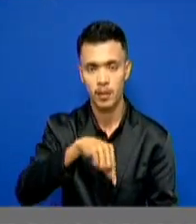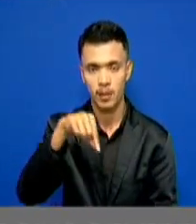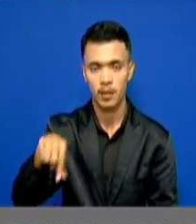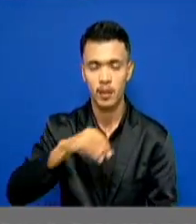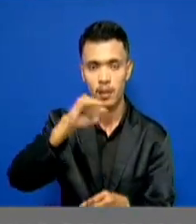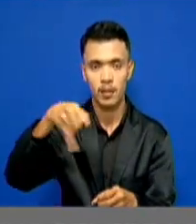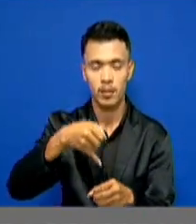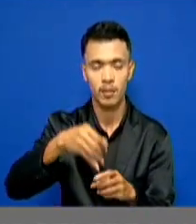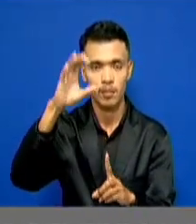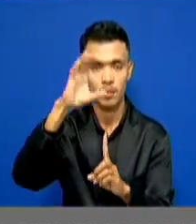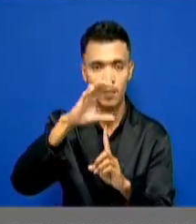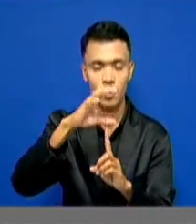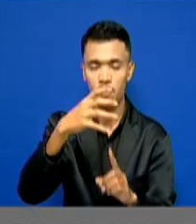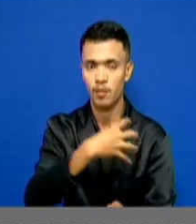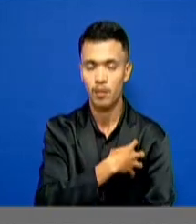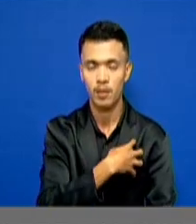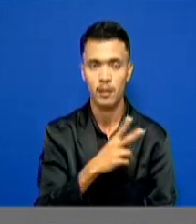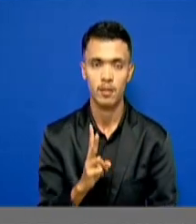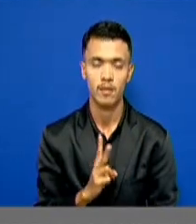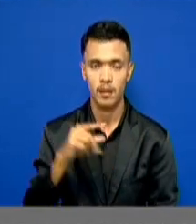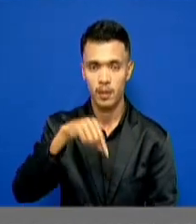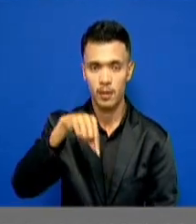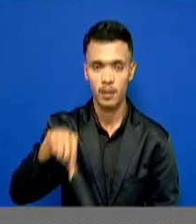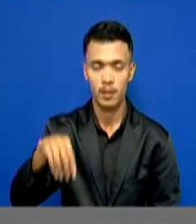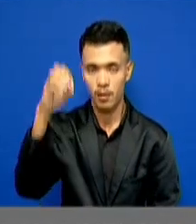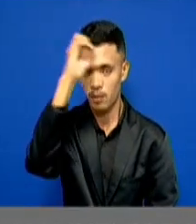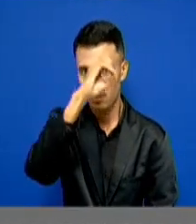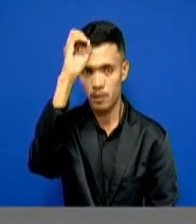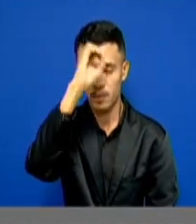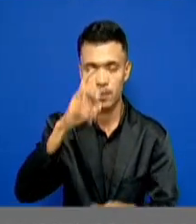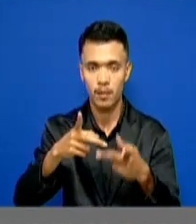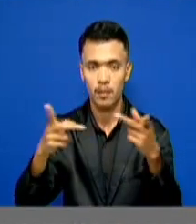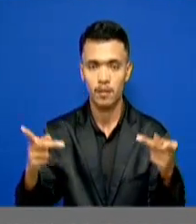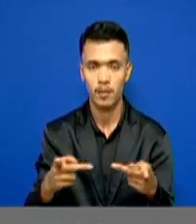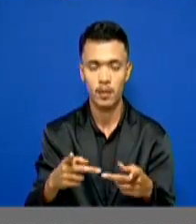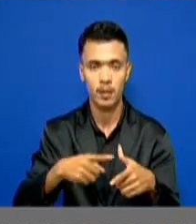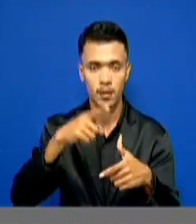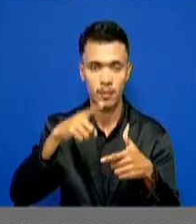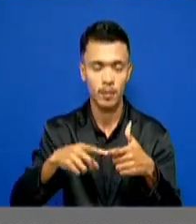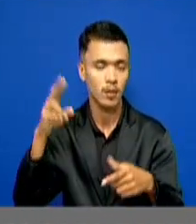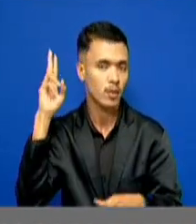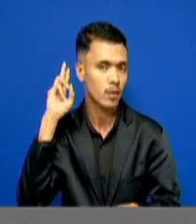comandante penitele vikeke halo mos observação direita ba irrigação vetoro hafoin rona